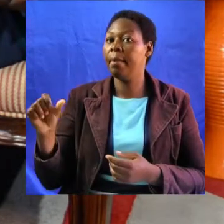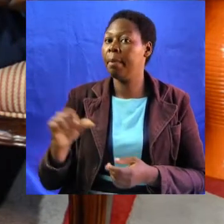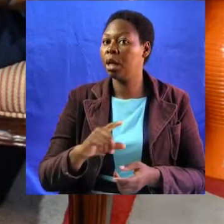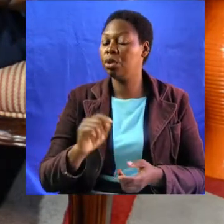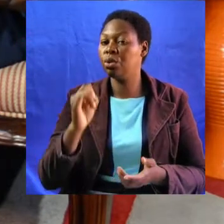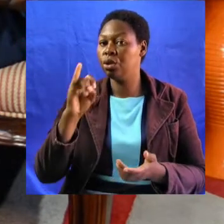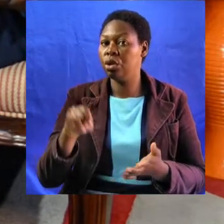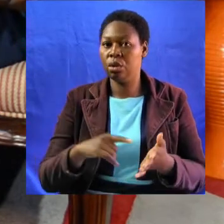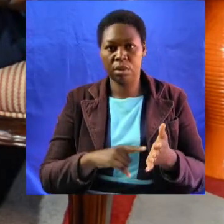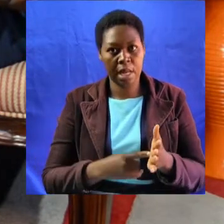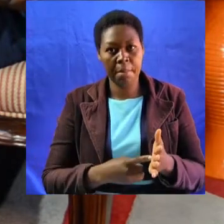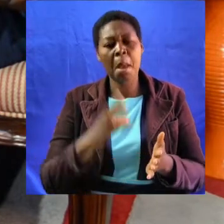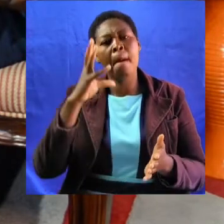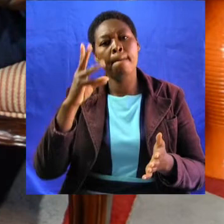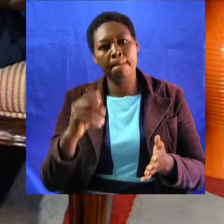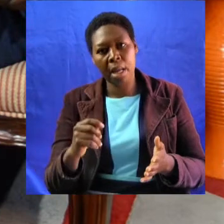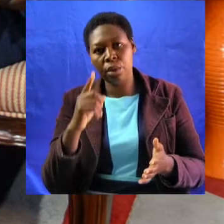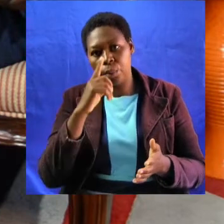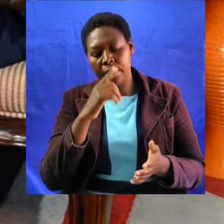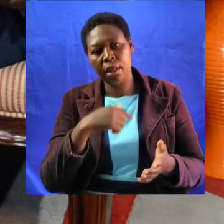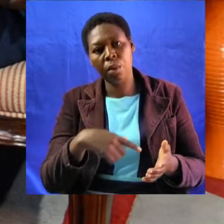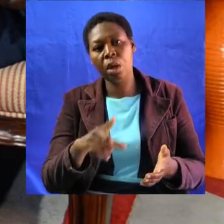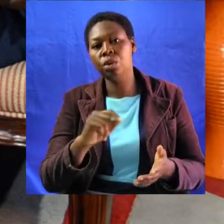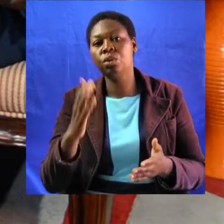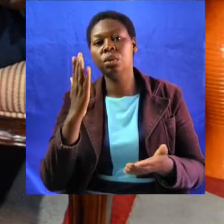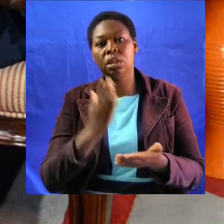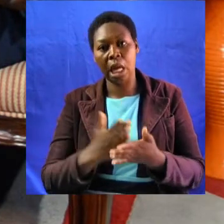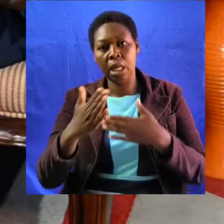Ndobva kwatanga kuita vadzivisi vaikanganisa basa iri.